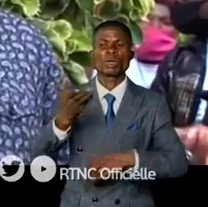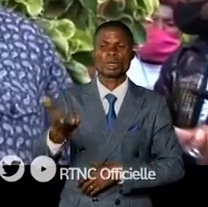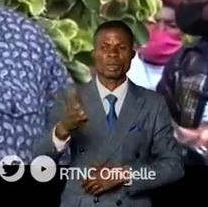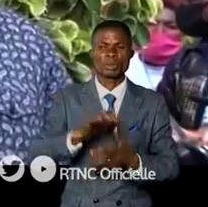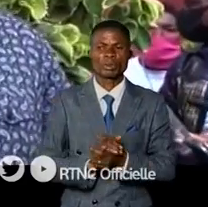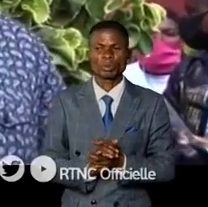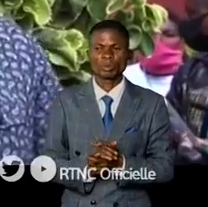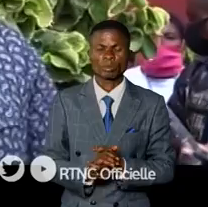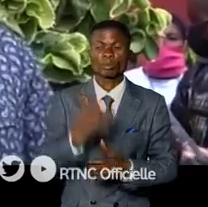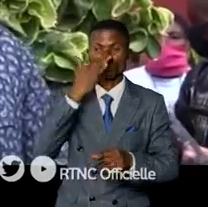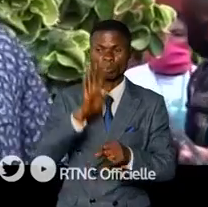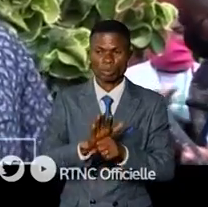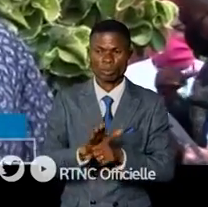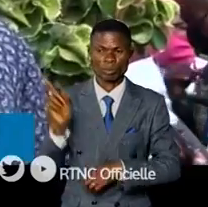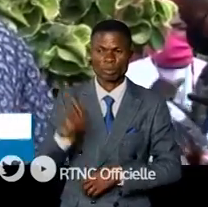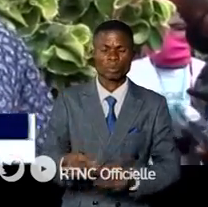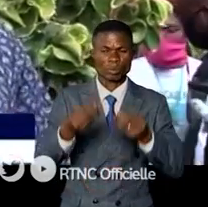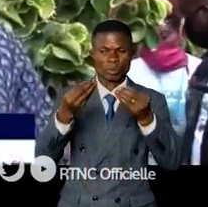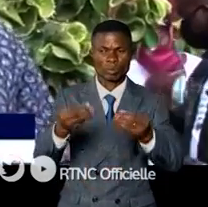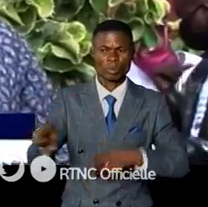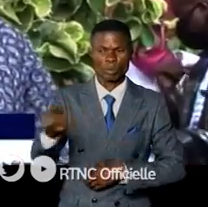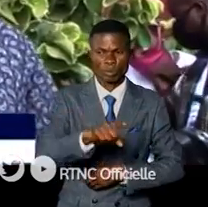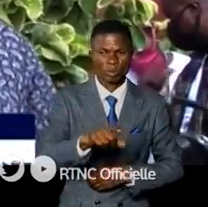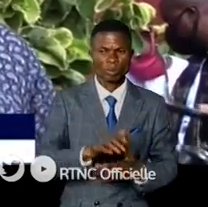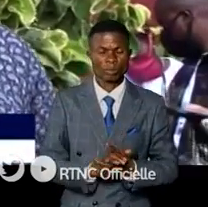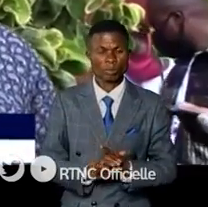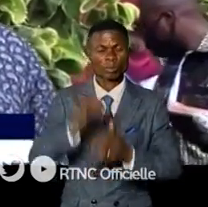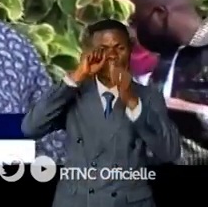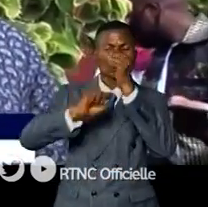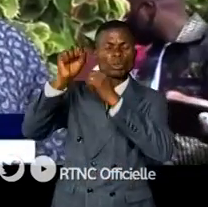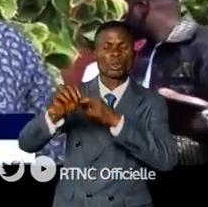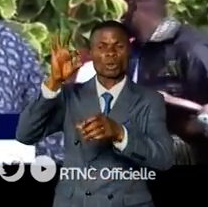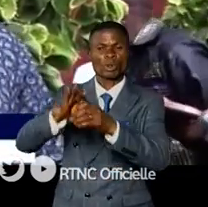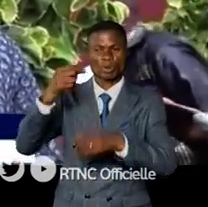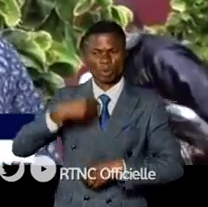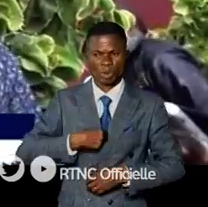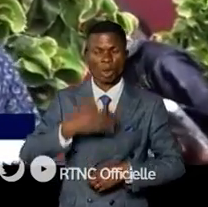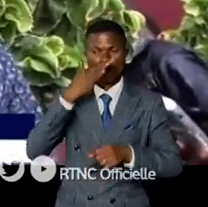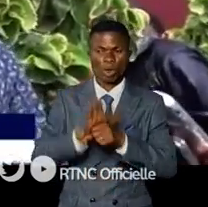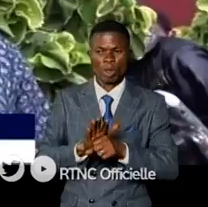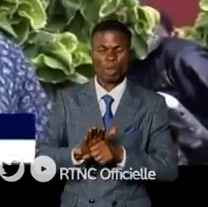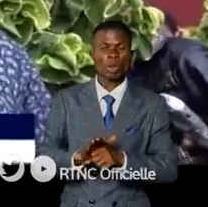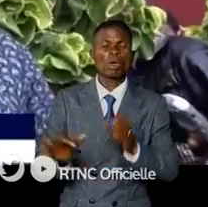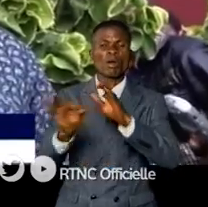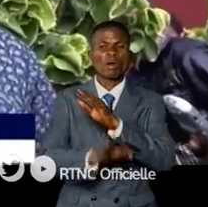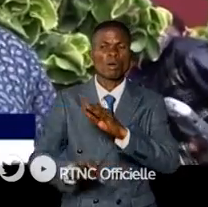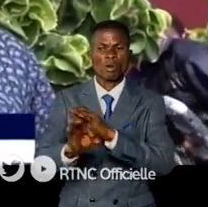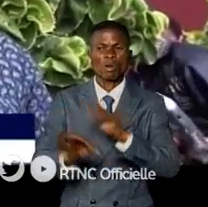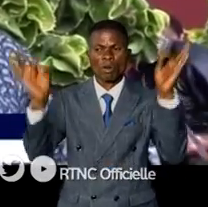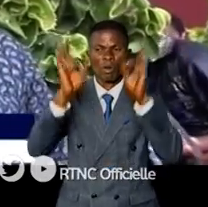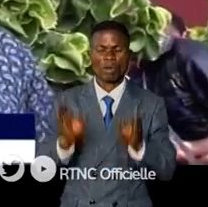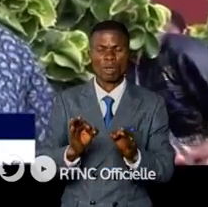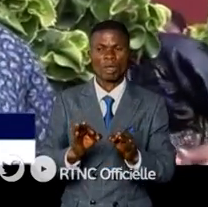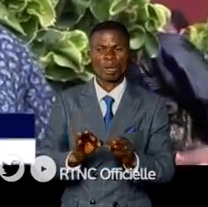pas leader pour rien, on n'est pas élu également pour rien. Lorsque je faisais ma campagne électorale, j'avais promis à la population d'être très